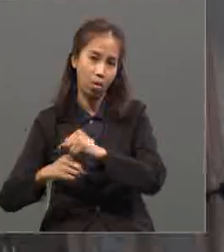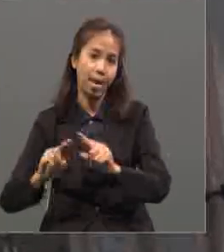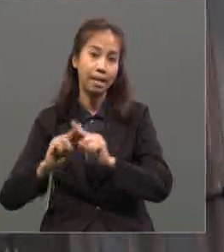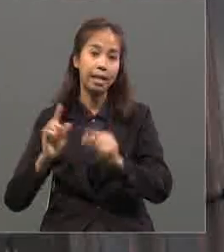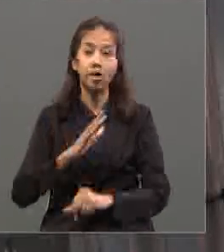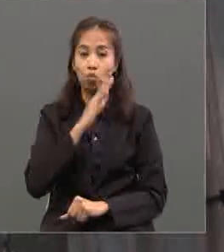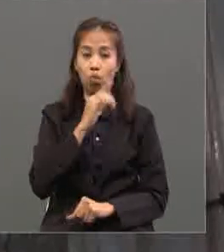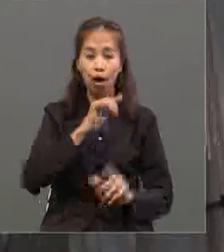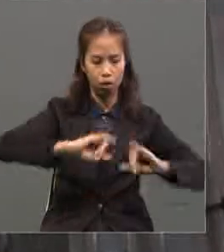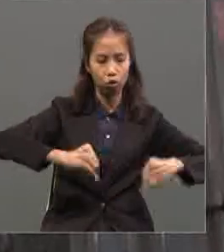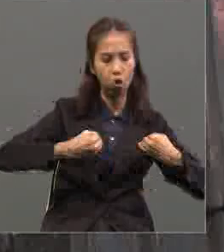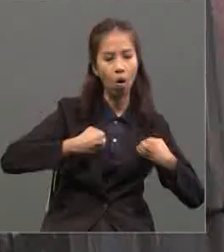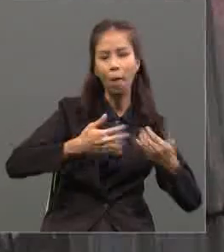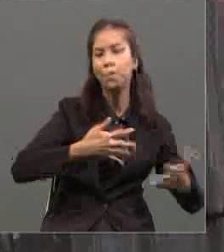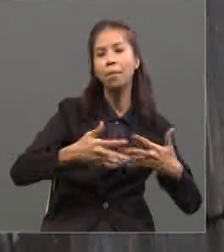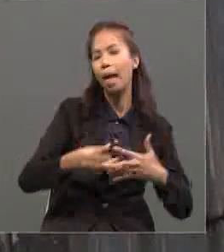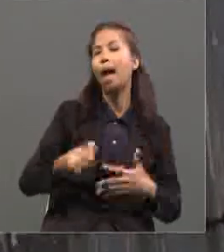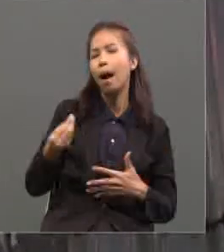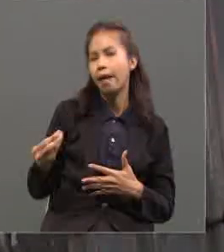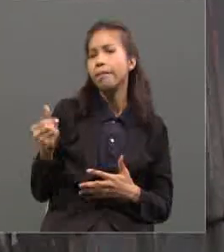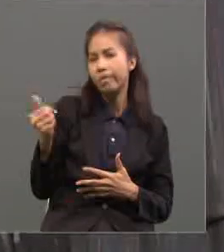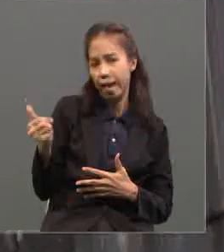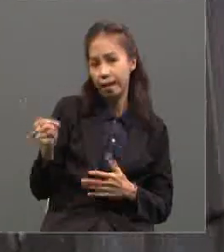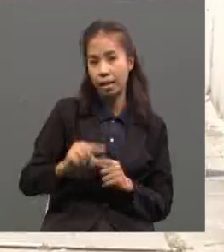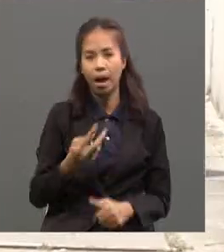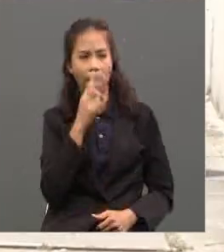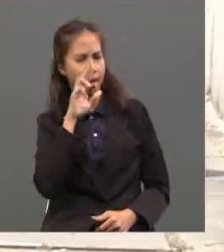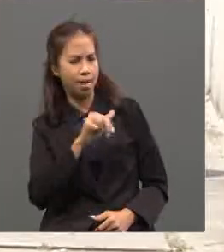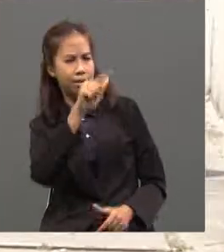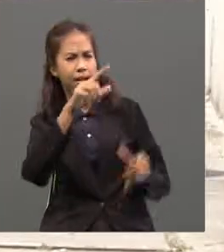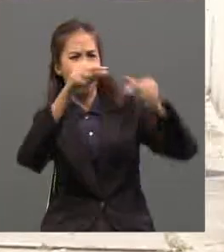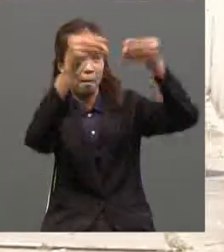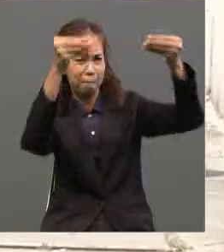ไม่ติดใจเอาความเพราะฉะนั้นถ้าหากว่าเราเห็นป้ายติดอยู่แบบนี้ยังไม่เอาออก